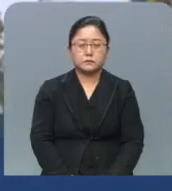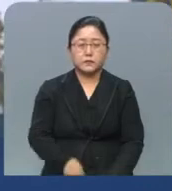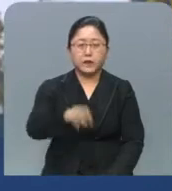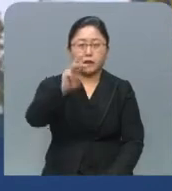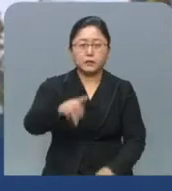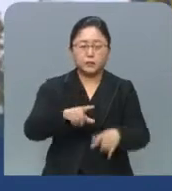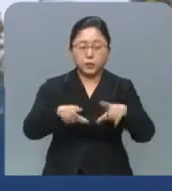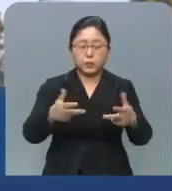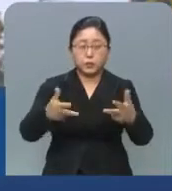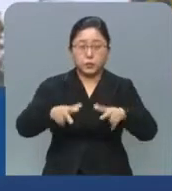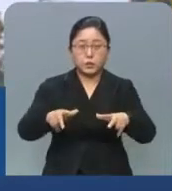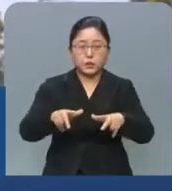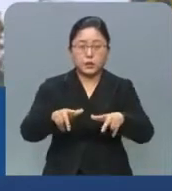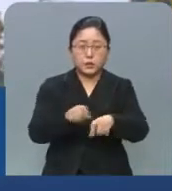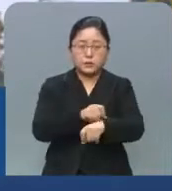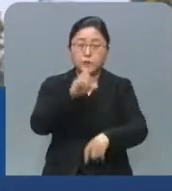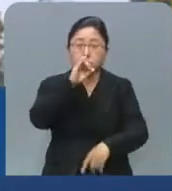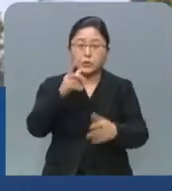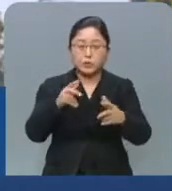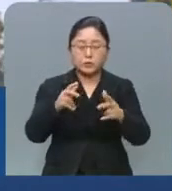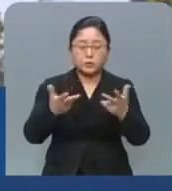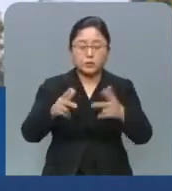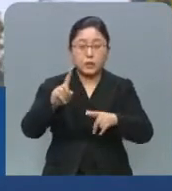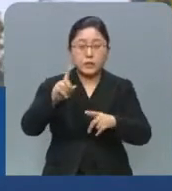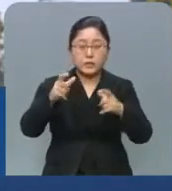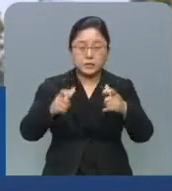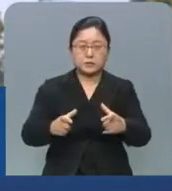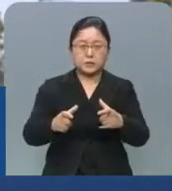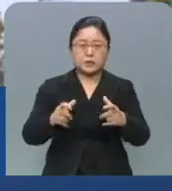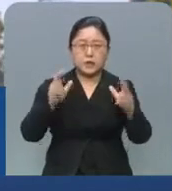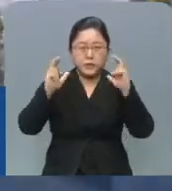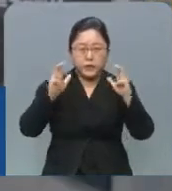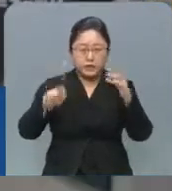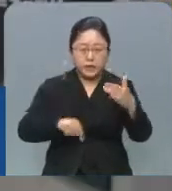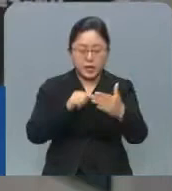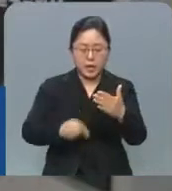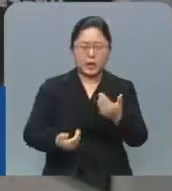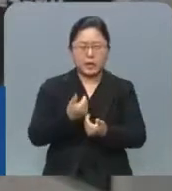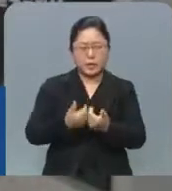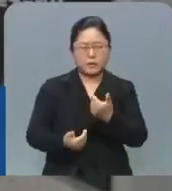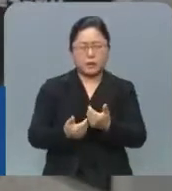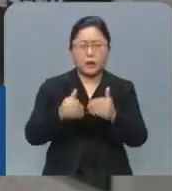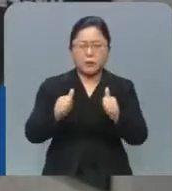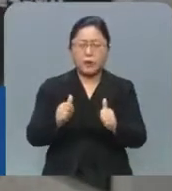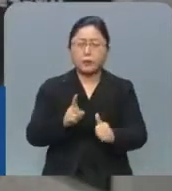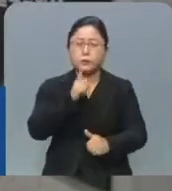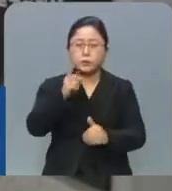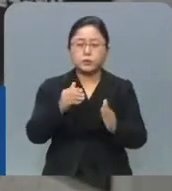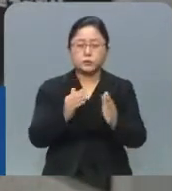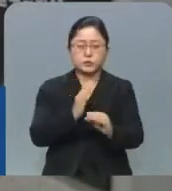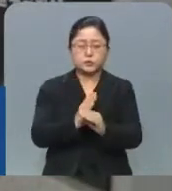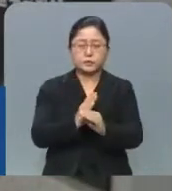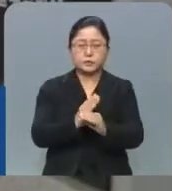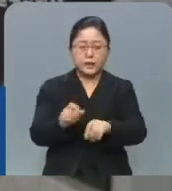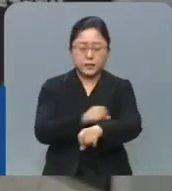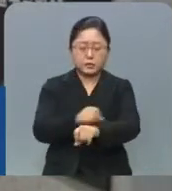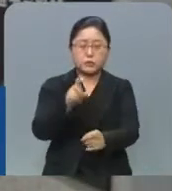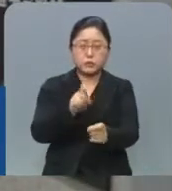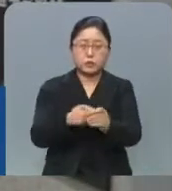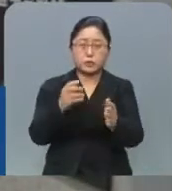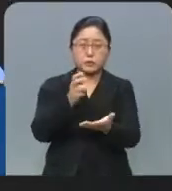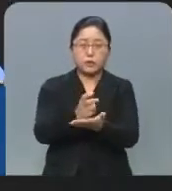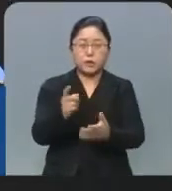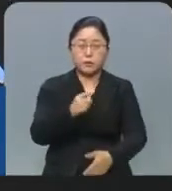광주 민간 0 특례 사업 중앙공원 1지구 개발 사업을 둘러싼 나 사업자 내부의 갈등이 법정 소송으로 이어졌습니다 특수목적 법인